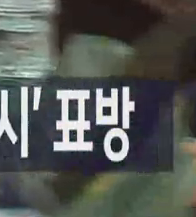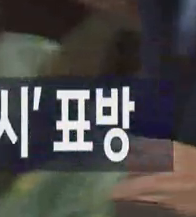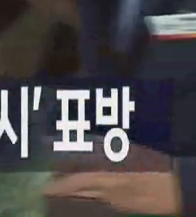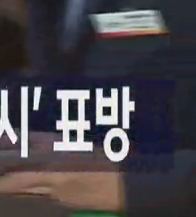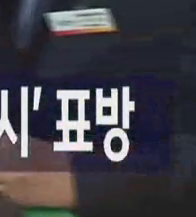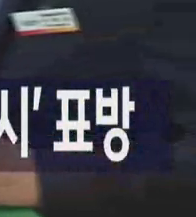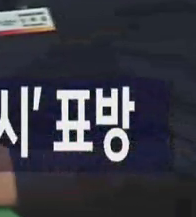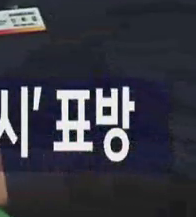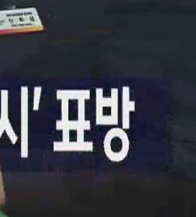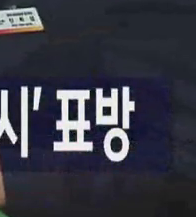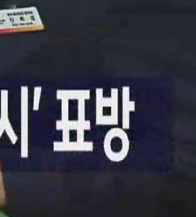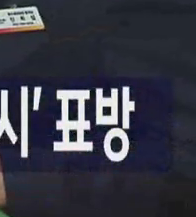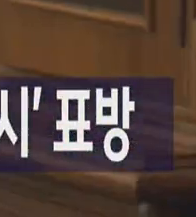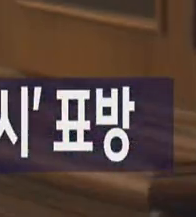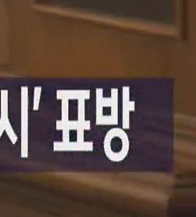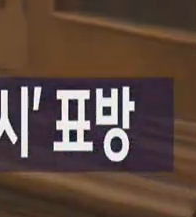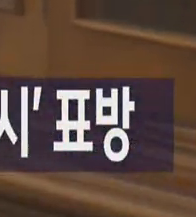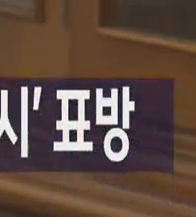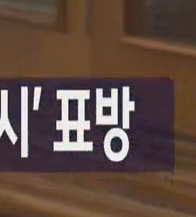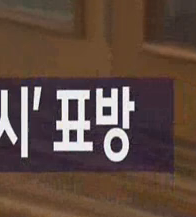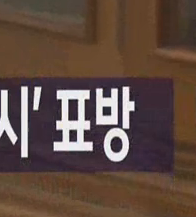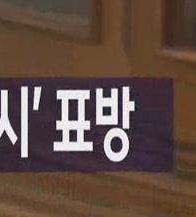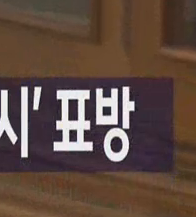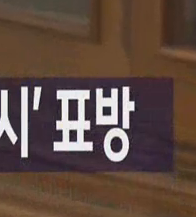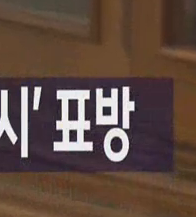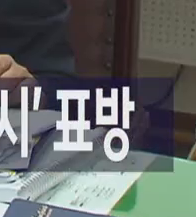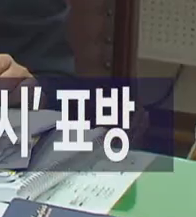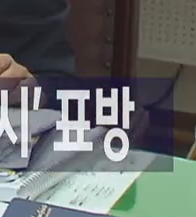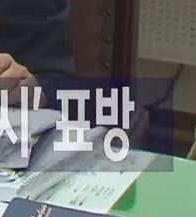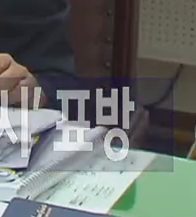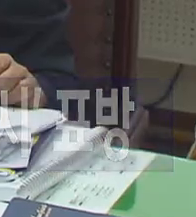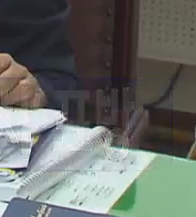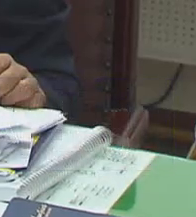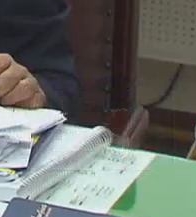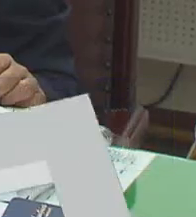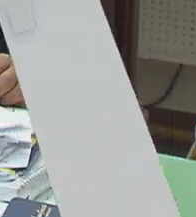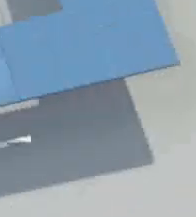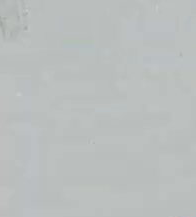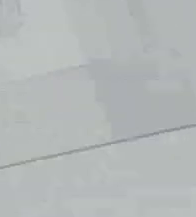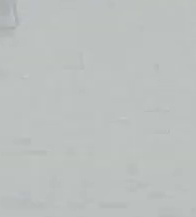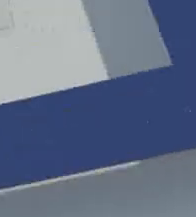협치를 강조하고 인구 감소 문제를 해결하는 데 행정력을 모으기로 했습니다.